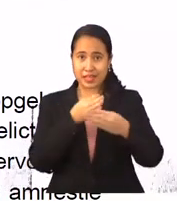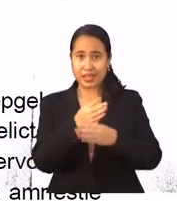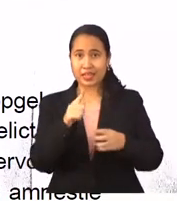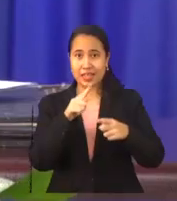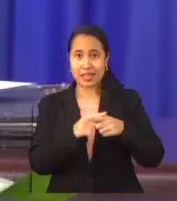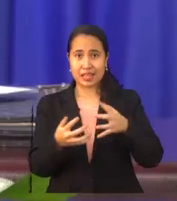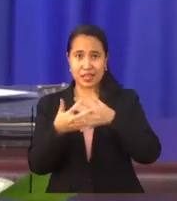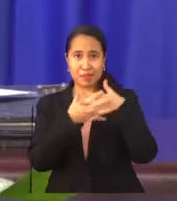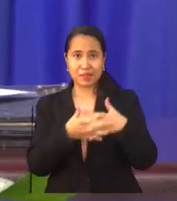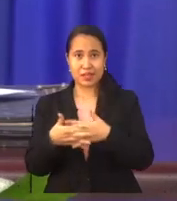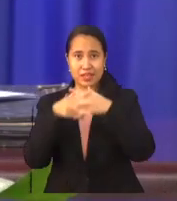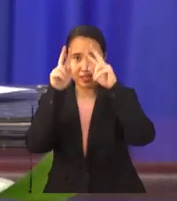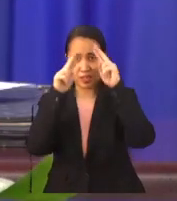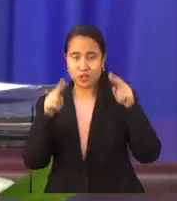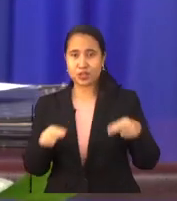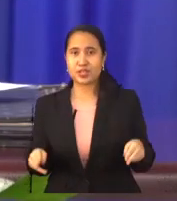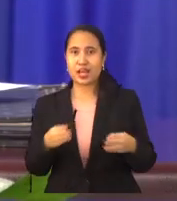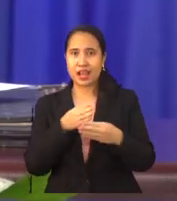rechten van de mens.